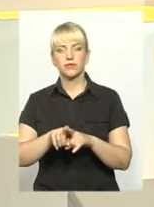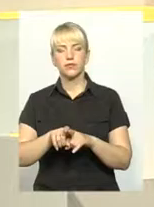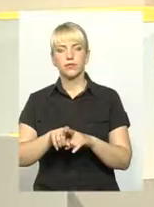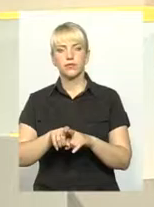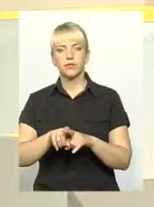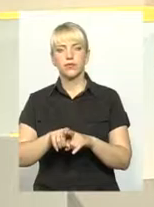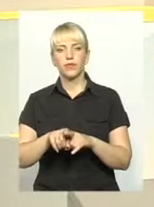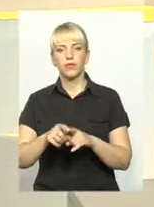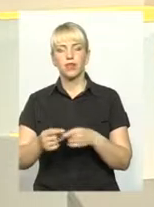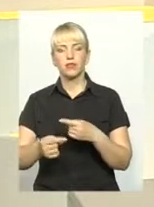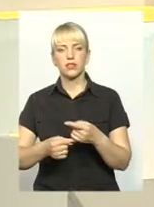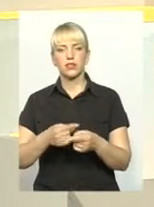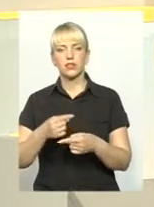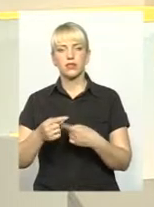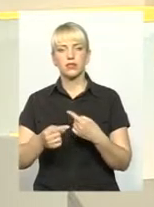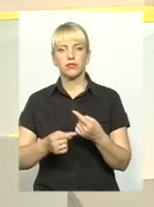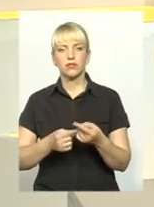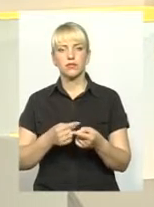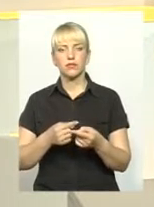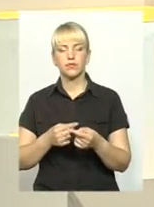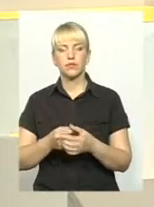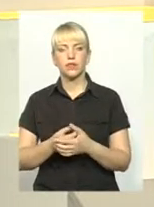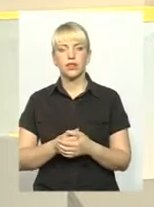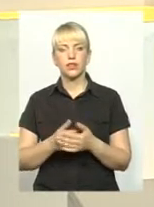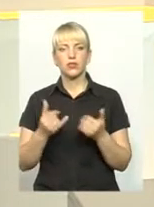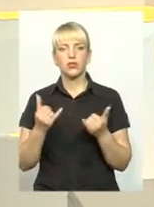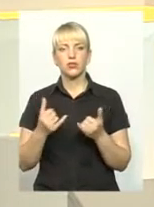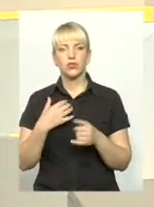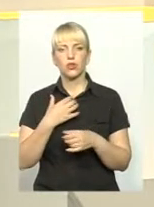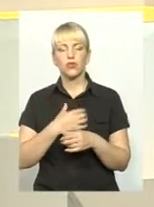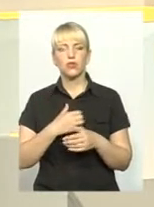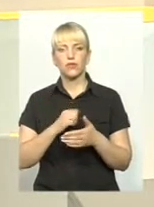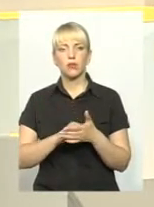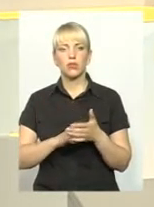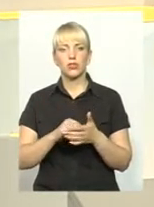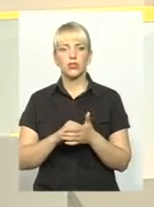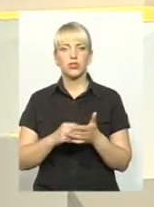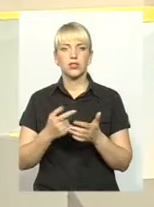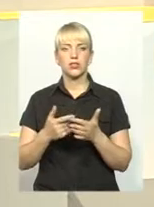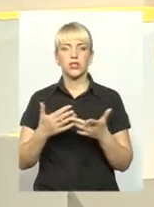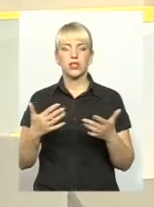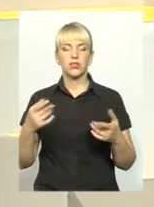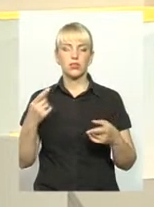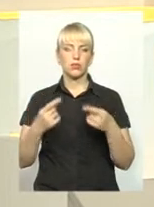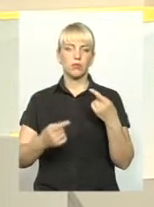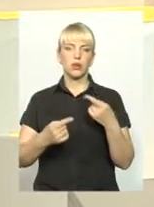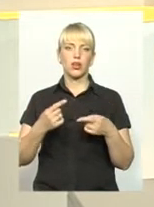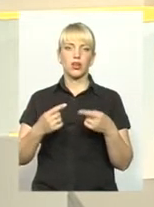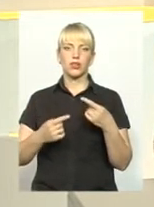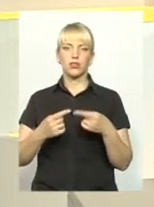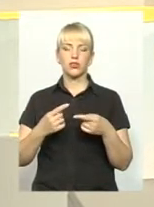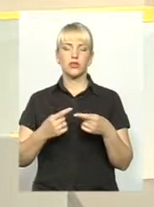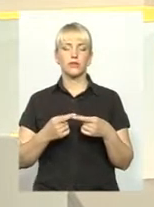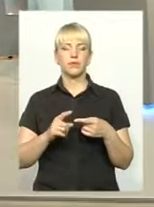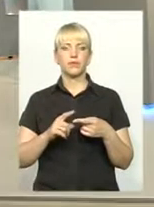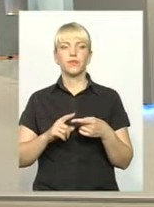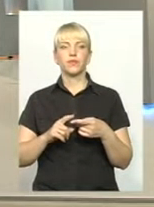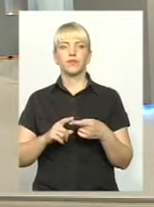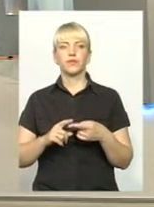тривожних наслідків? Ну, сьогодні основна причина – це різного роду суперечки на побутовому